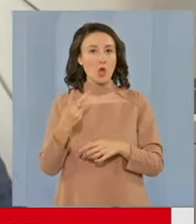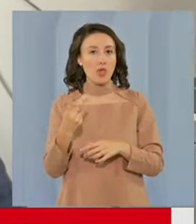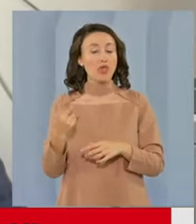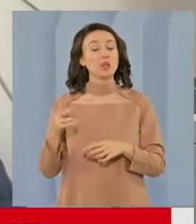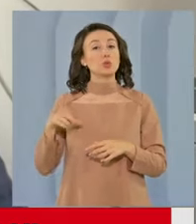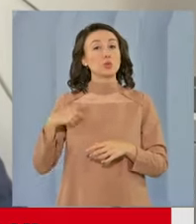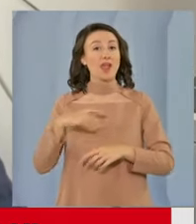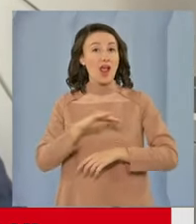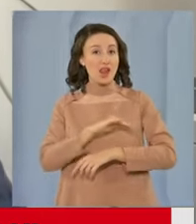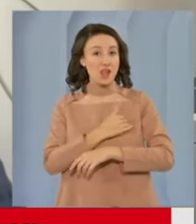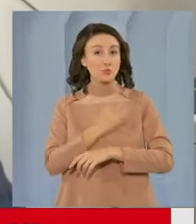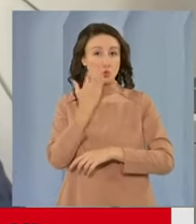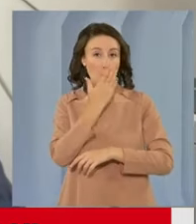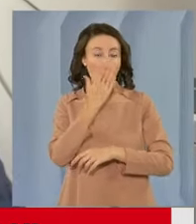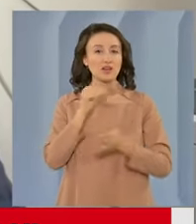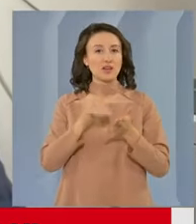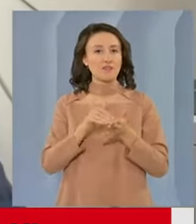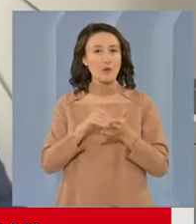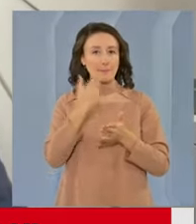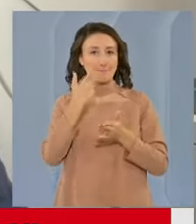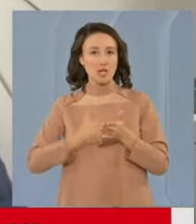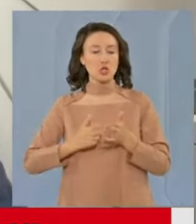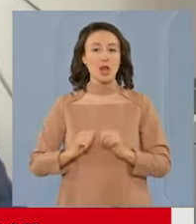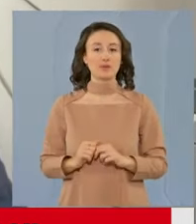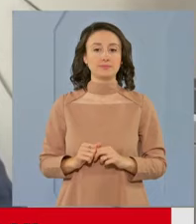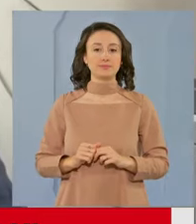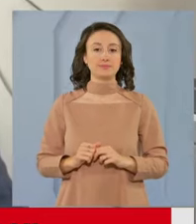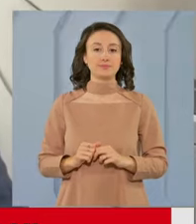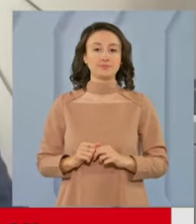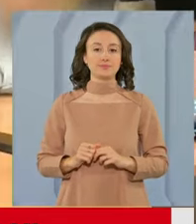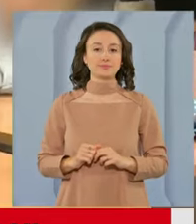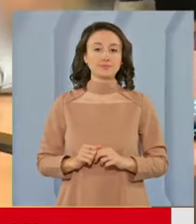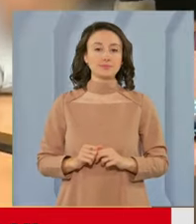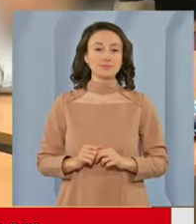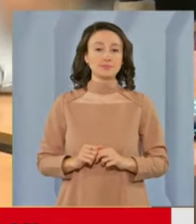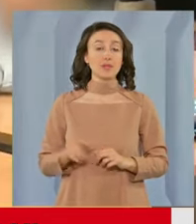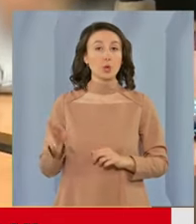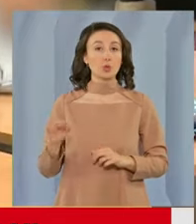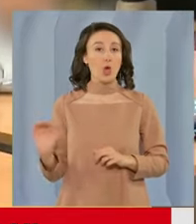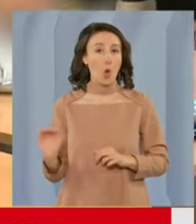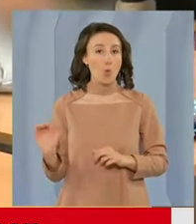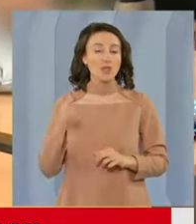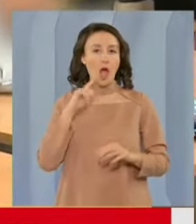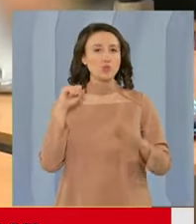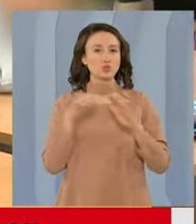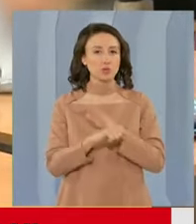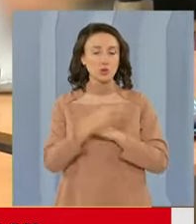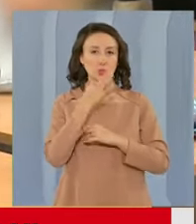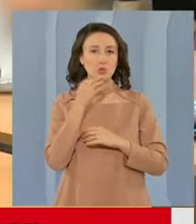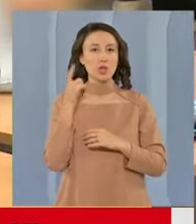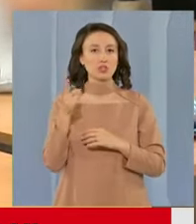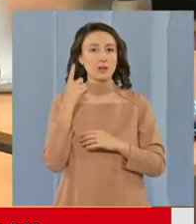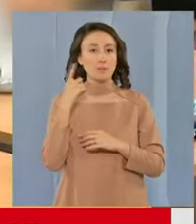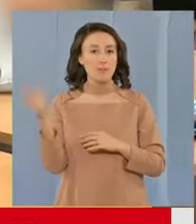sunt elevi în cadrul unei școli cu nevoi personale de pe raza municipiului Drobeta, Turnu Severin. Rudele copiilor abuzați spun că